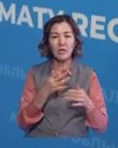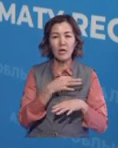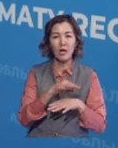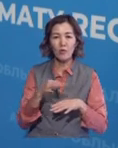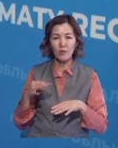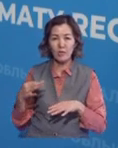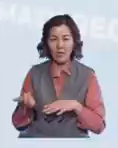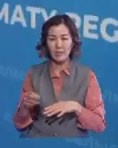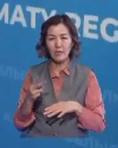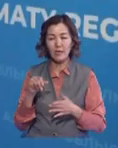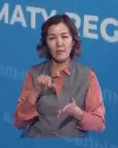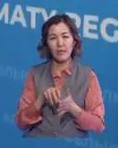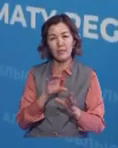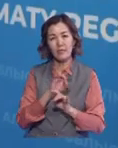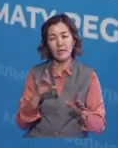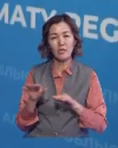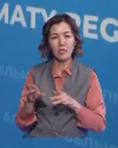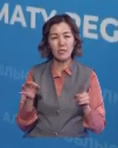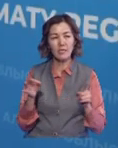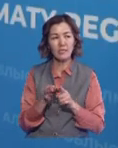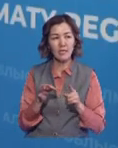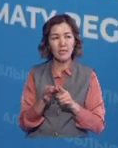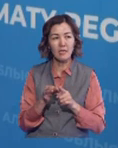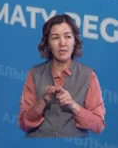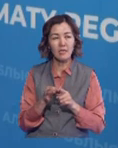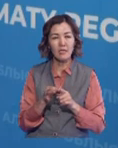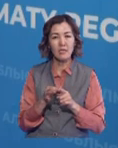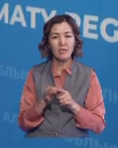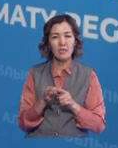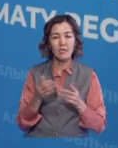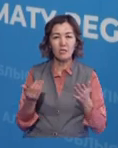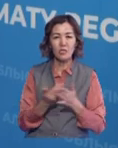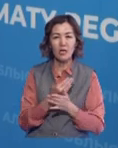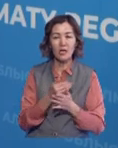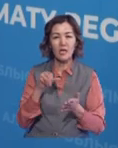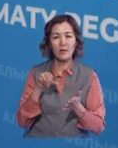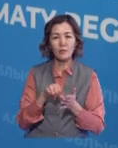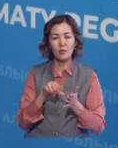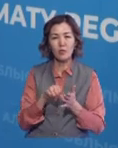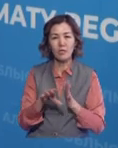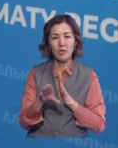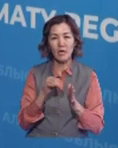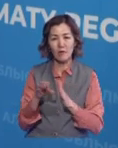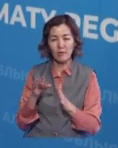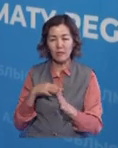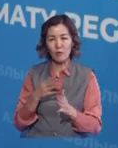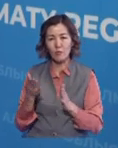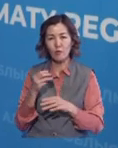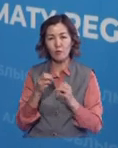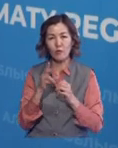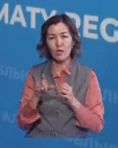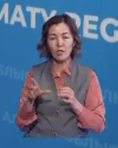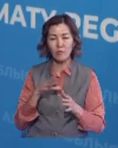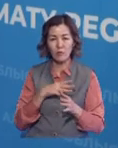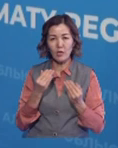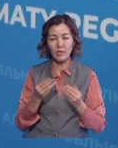баяндамасы тыңдалды. Шараның мақсаты жаңа ассамблея мүшелерін қабылдау. Бұрындары 12 адам